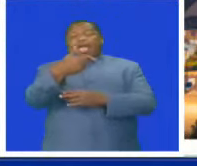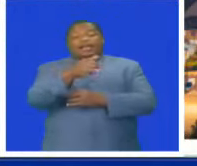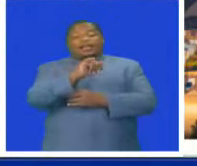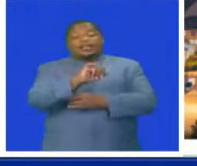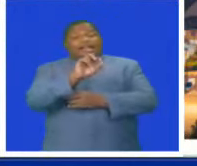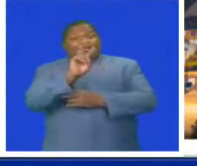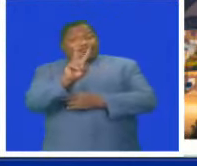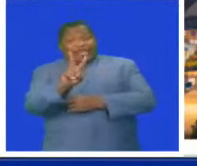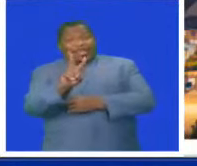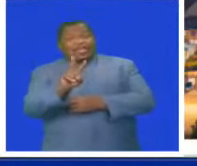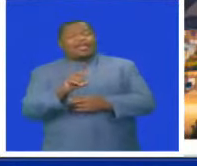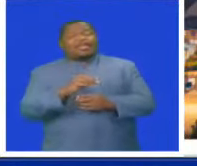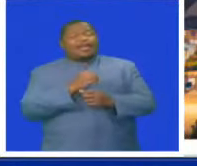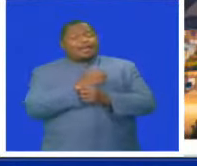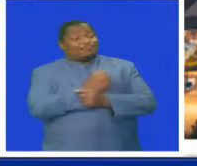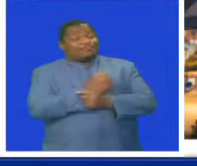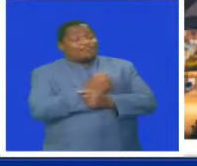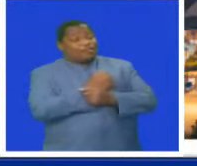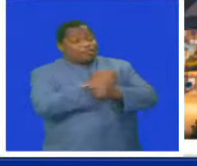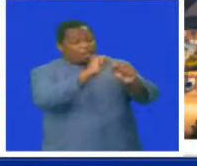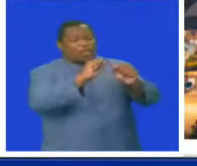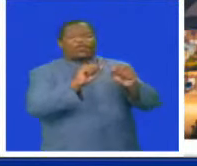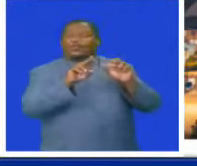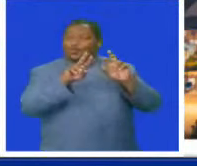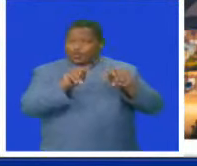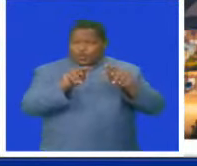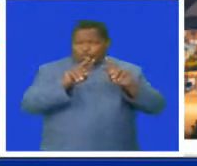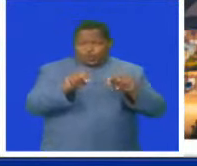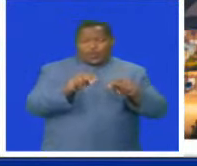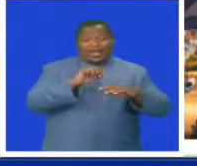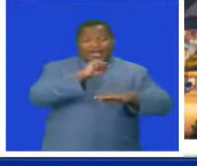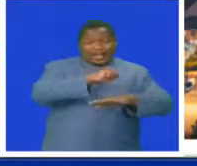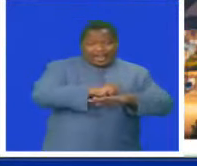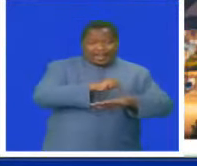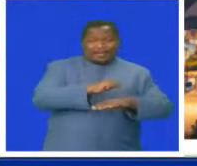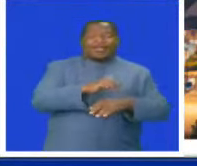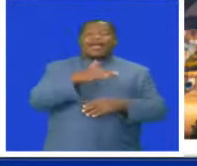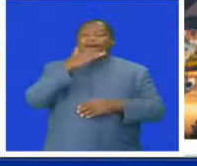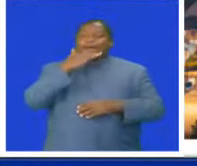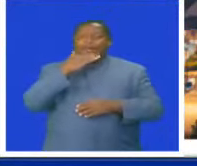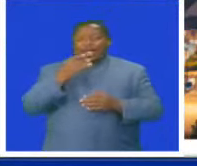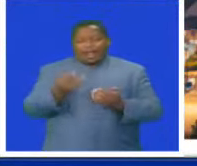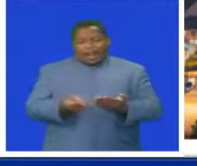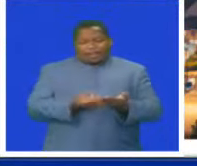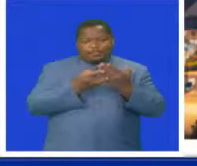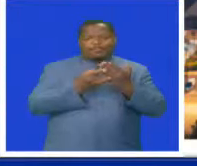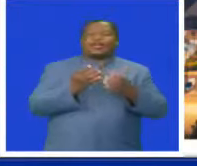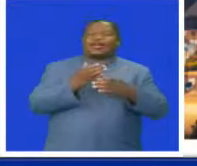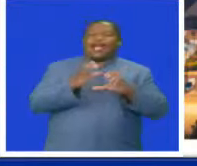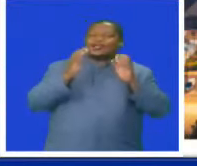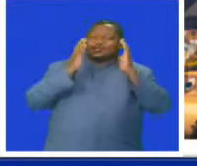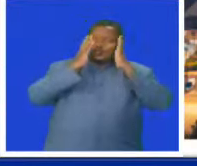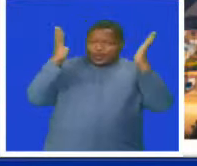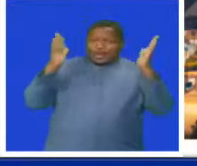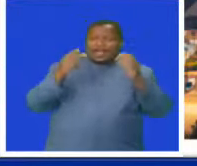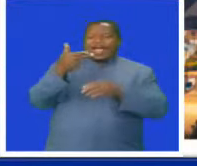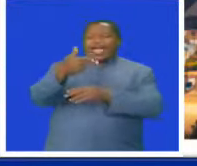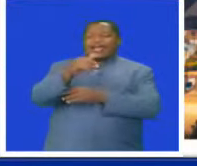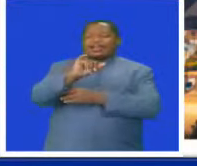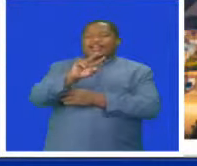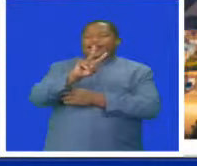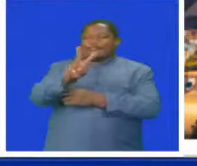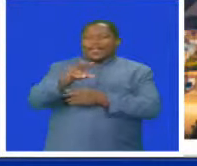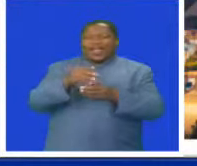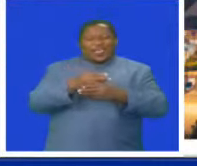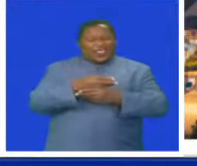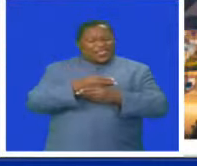kufeza liphupho lebetempilo ukuthi leligciwane liphele nya lapha eveni. Imvuna ke ikusho loku nayethula umjovo